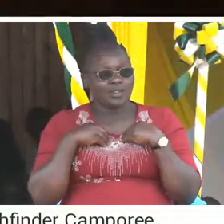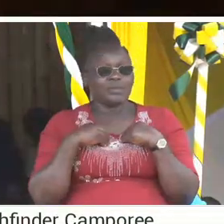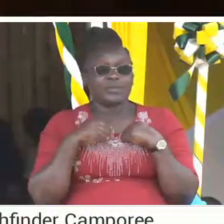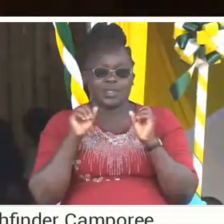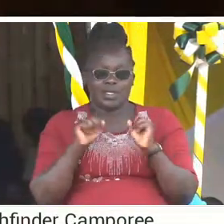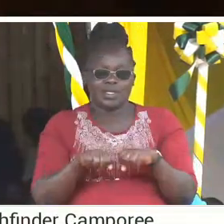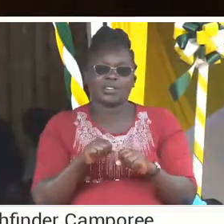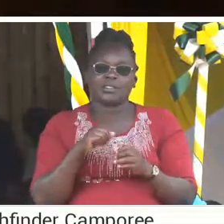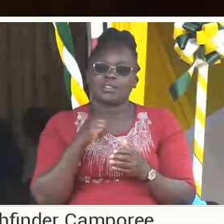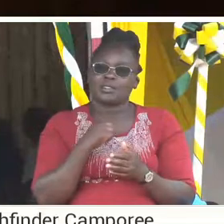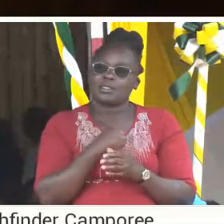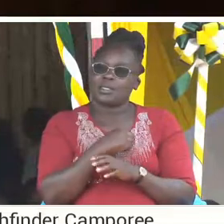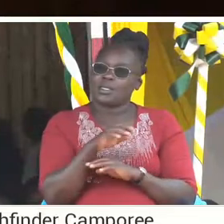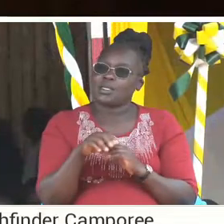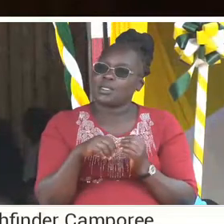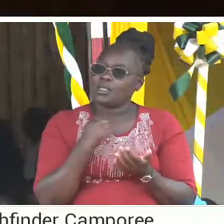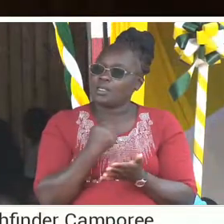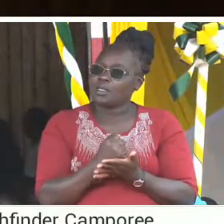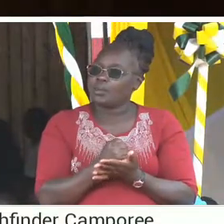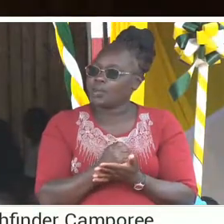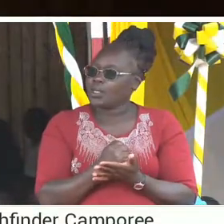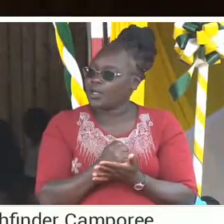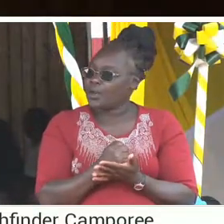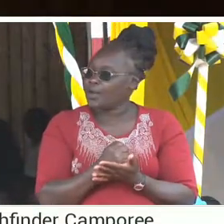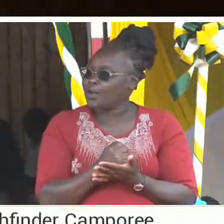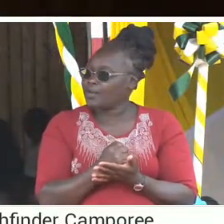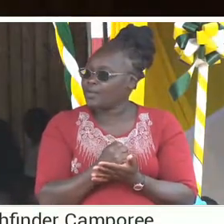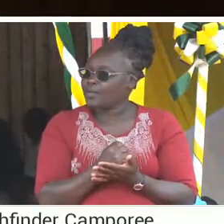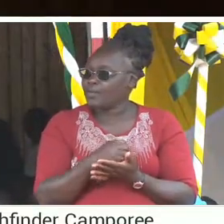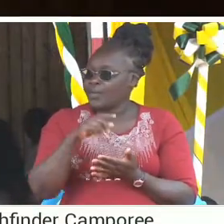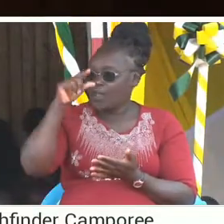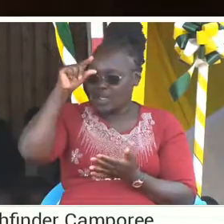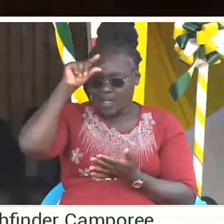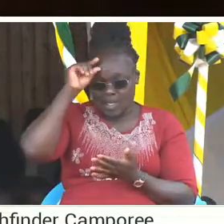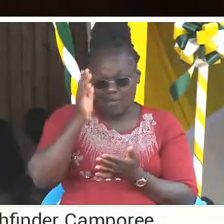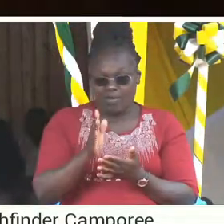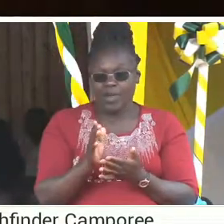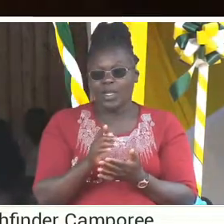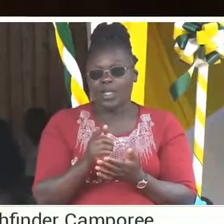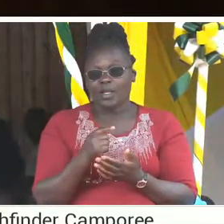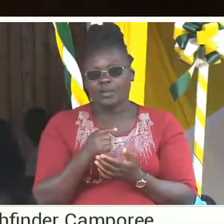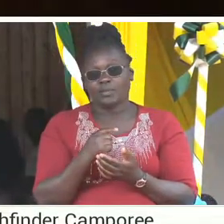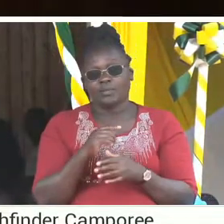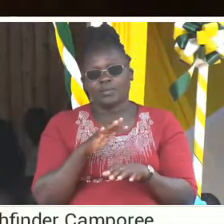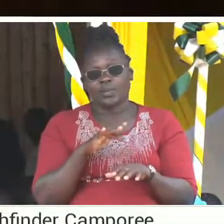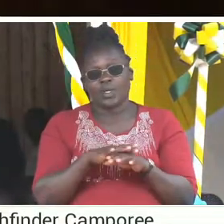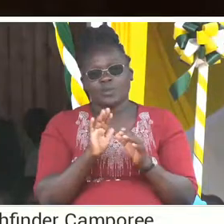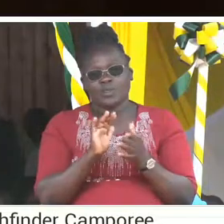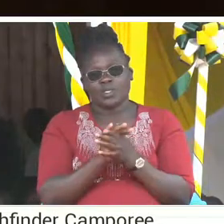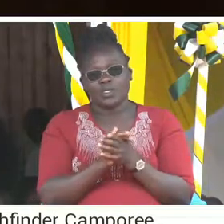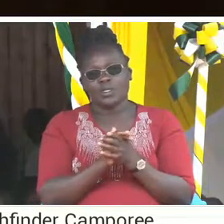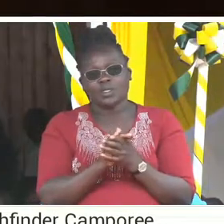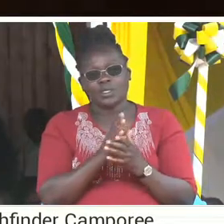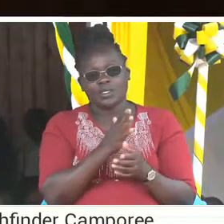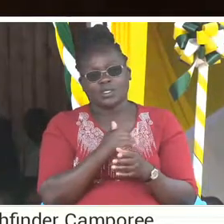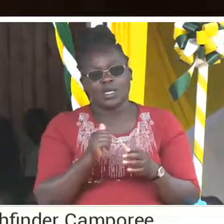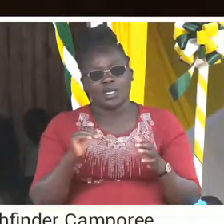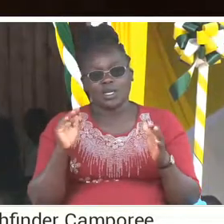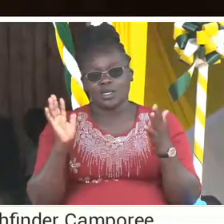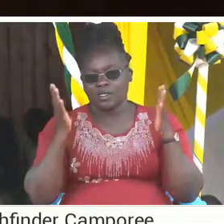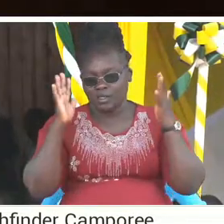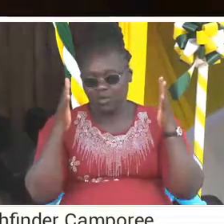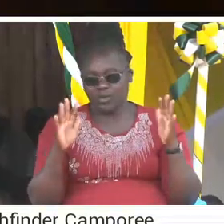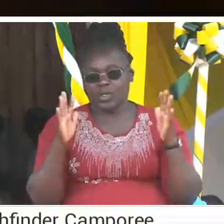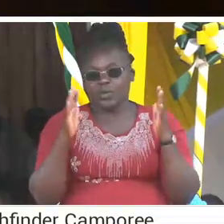Amen. Governor amenituma na salamu, anawatakia kila laheri na anapongeza kanisa la